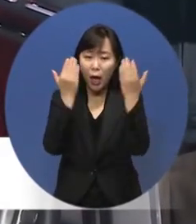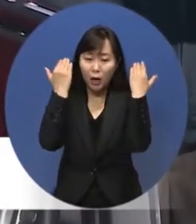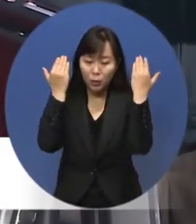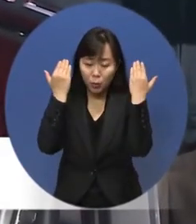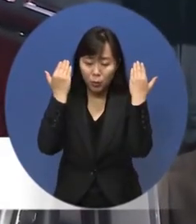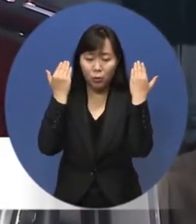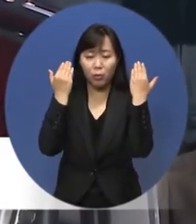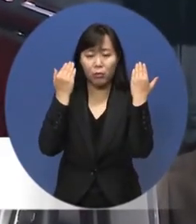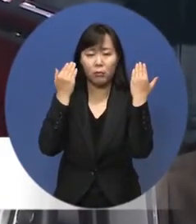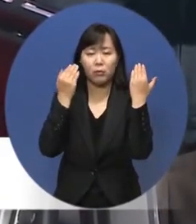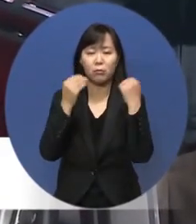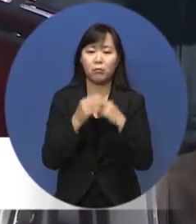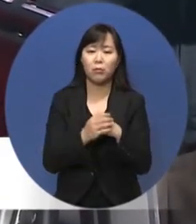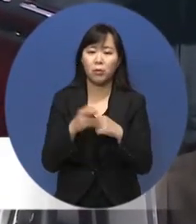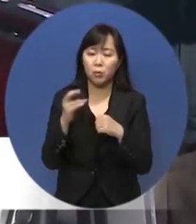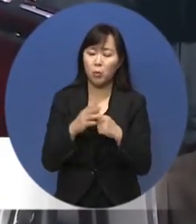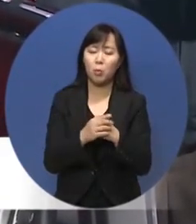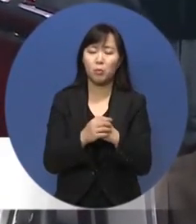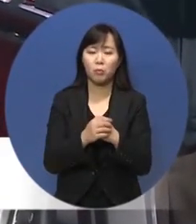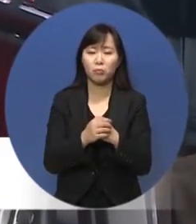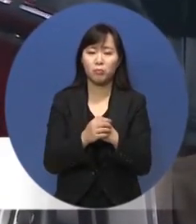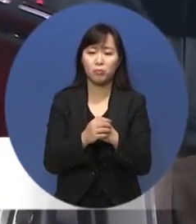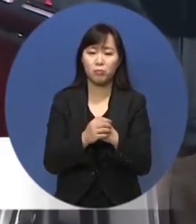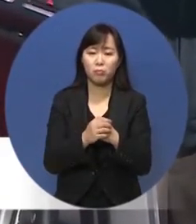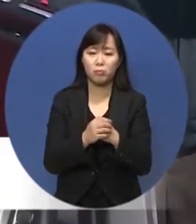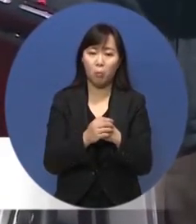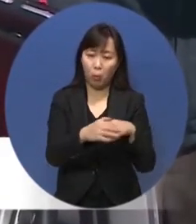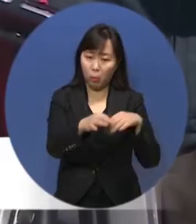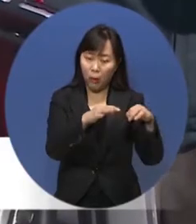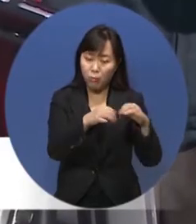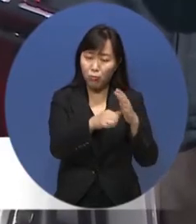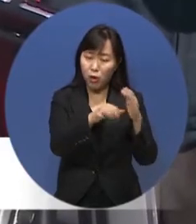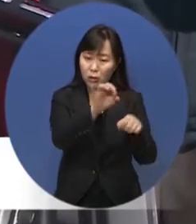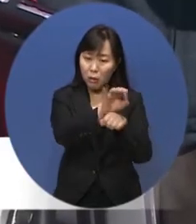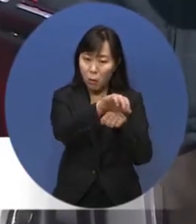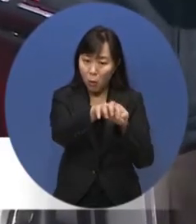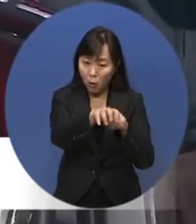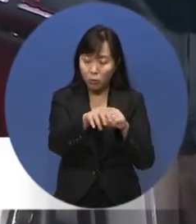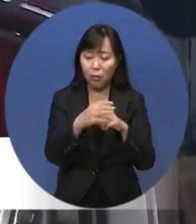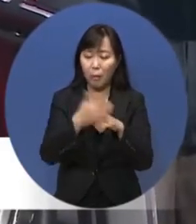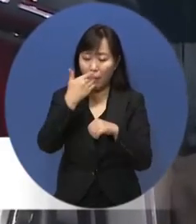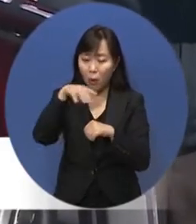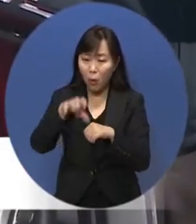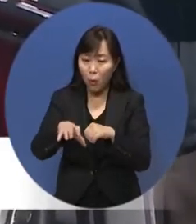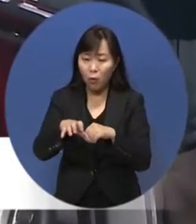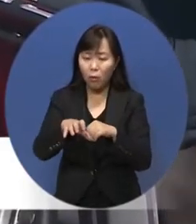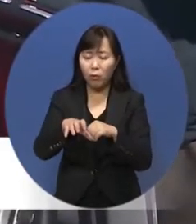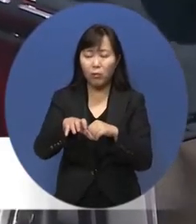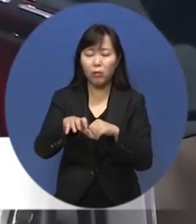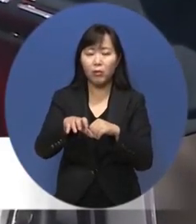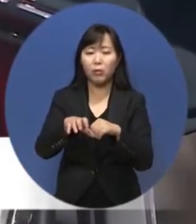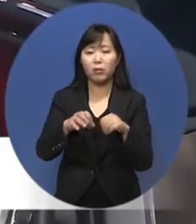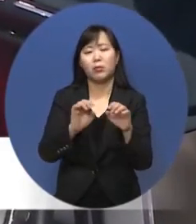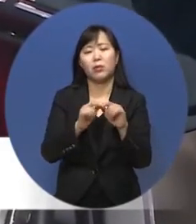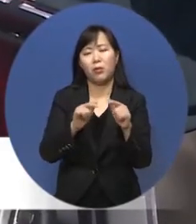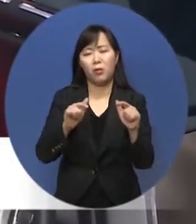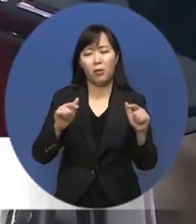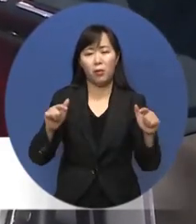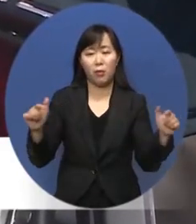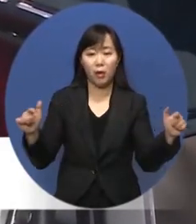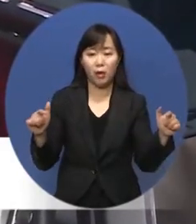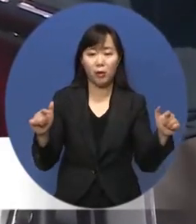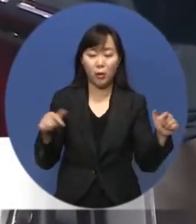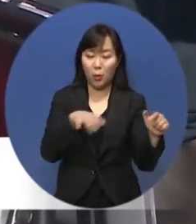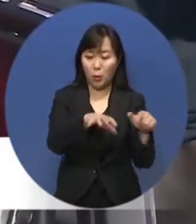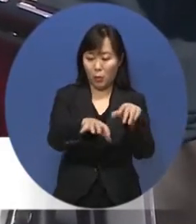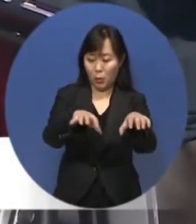학교, 그다음에 뭐 상점, 음식점, 다양한